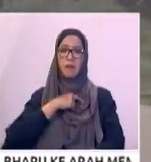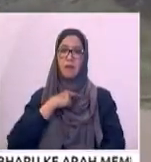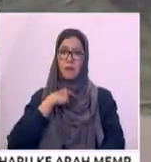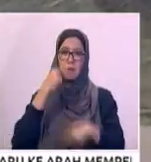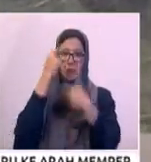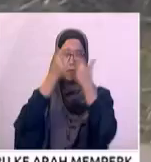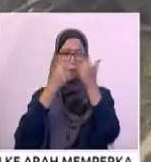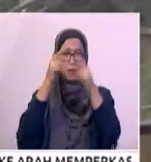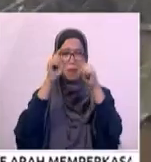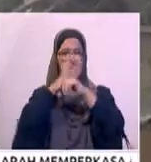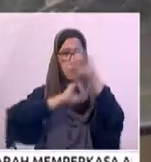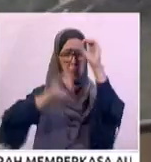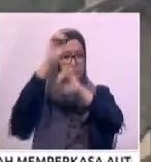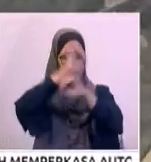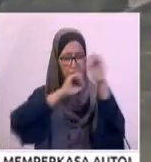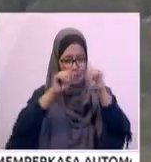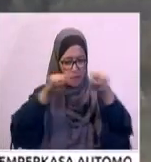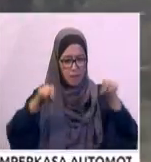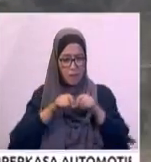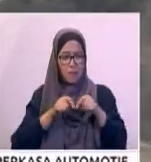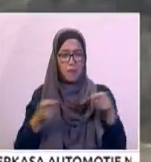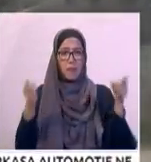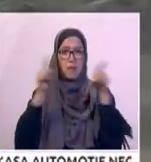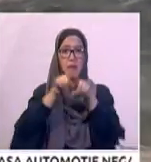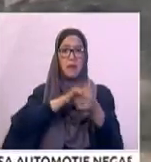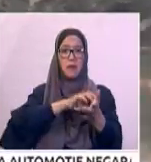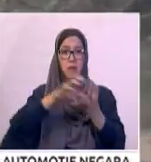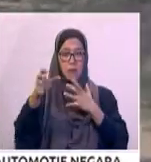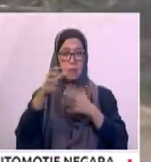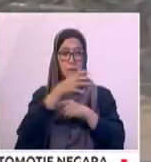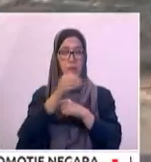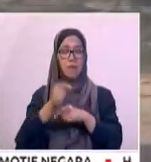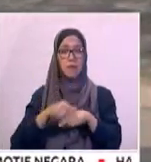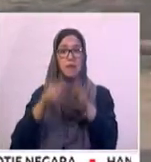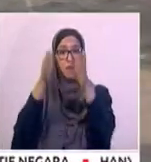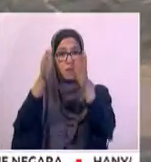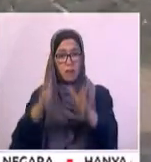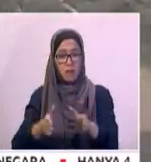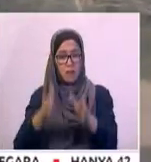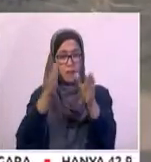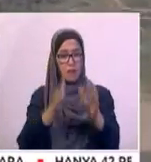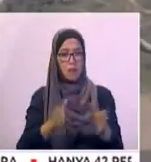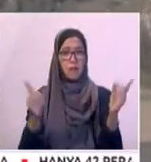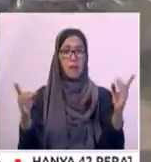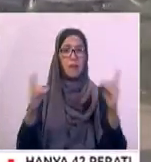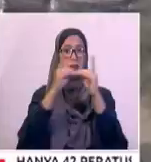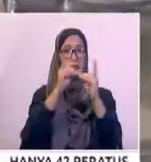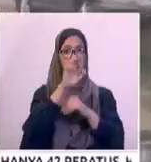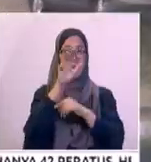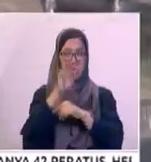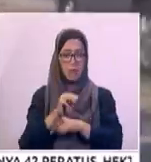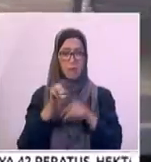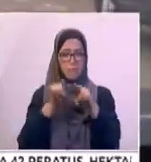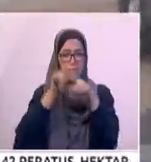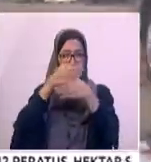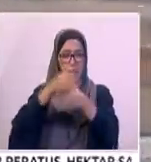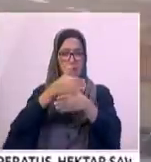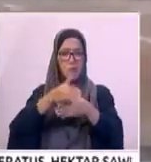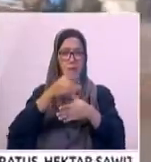terjejas. Dalam pada itu, penduduk yang ditemui RTM turut berkongsi detik cemas semasa berlakunya ribut kuat